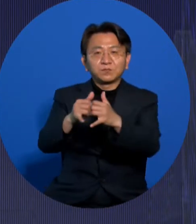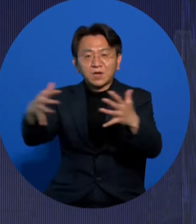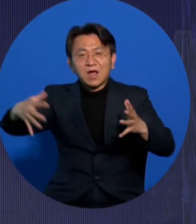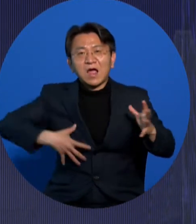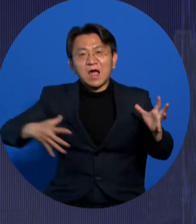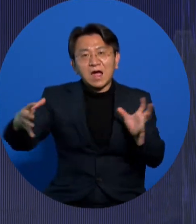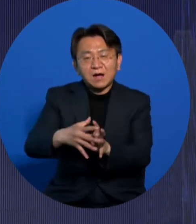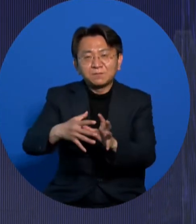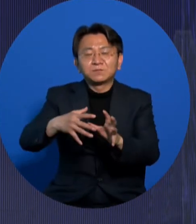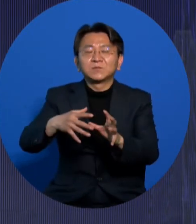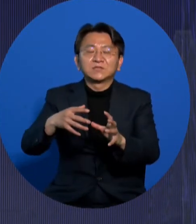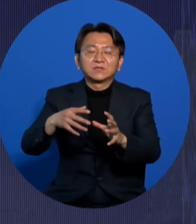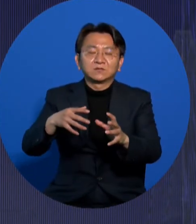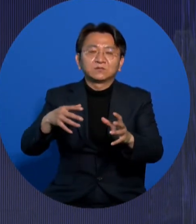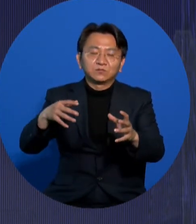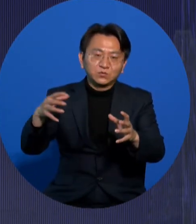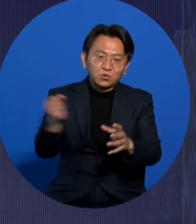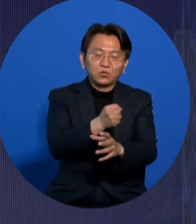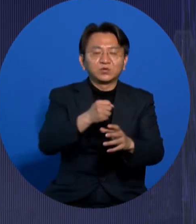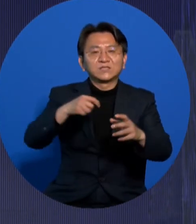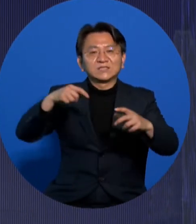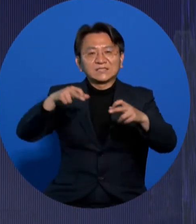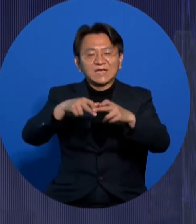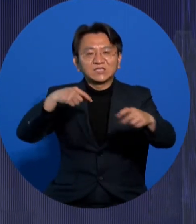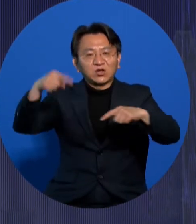장애인 정책 개발입니다.